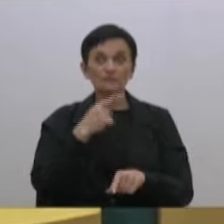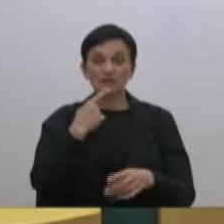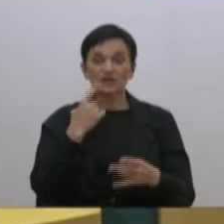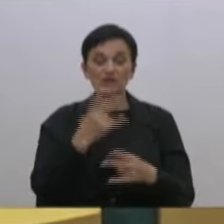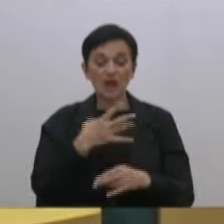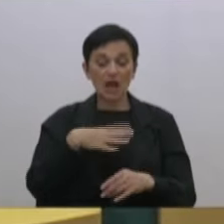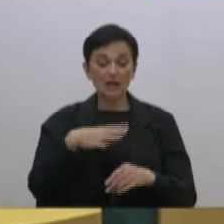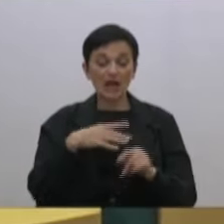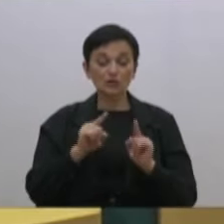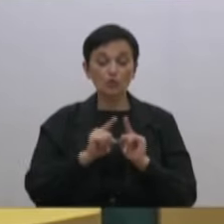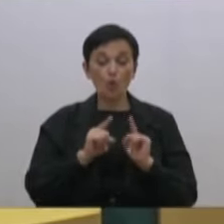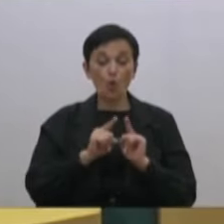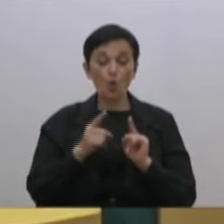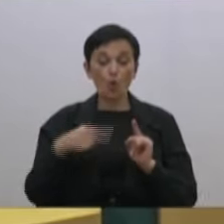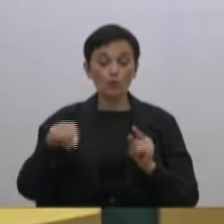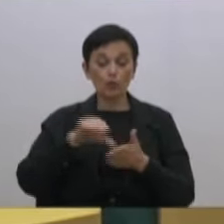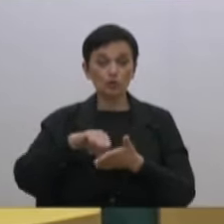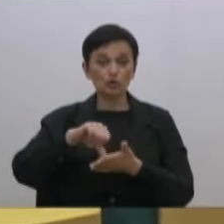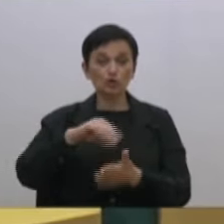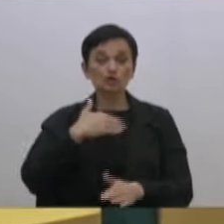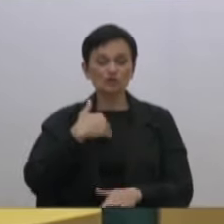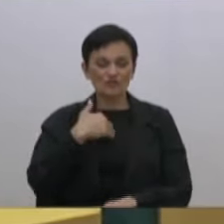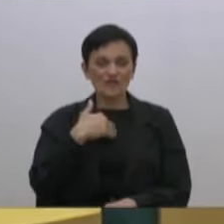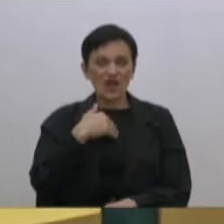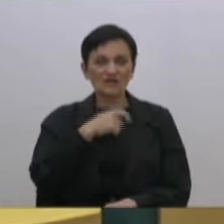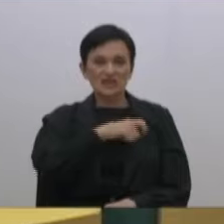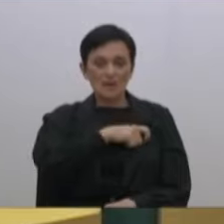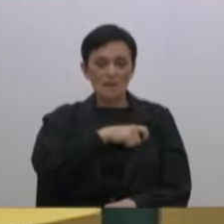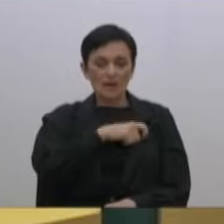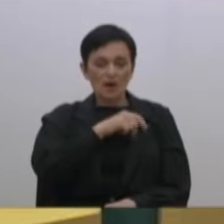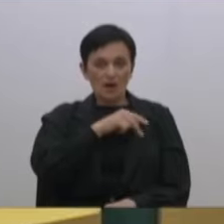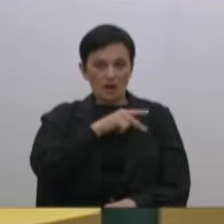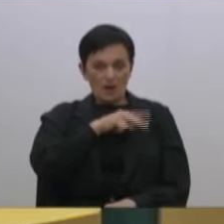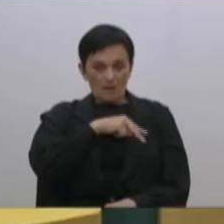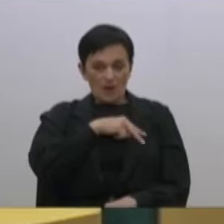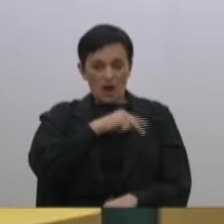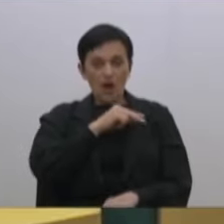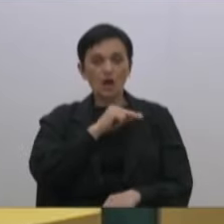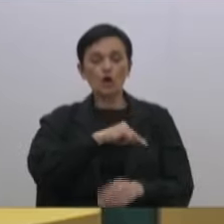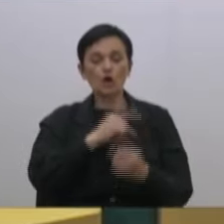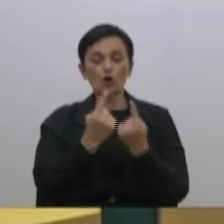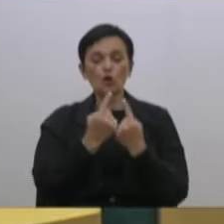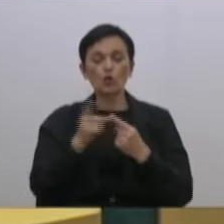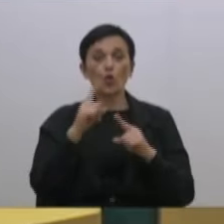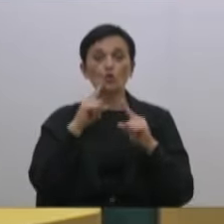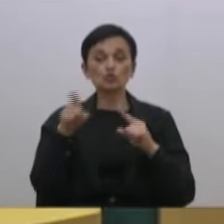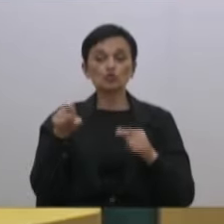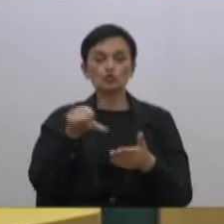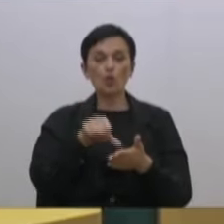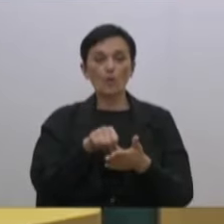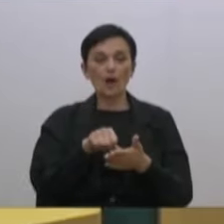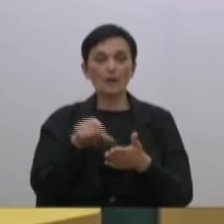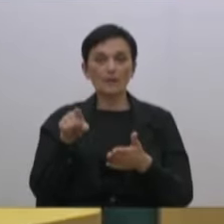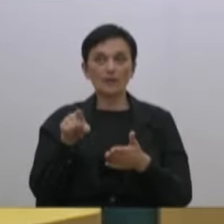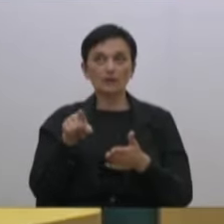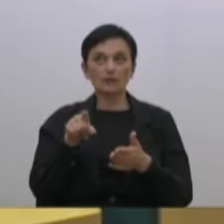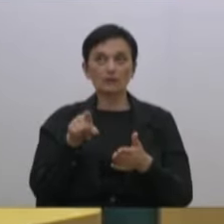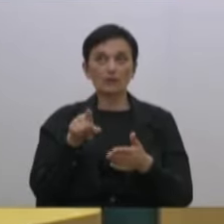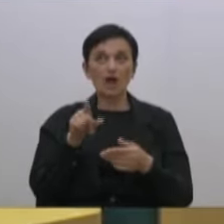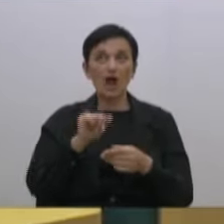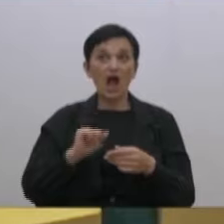ქართული ოპოზიციის წარმომადგენლებმა, ჩვენი პარლამენტარმა კოლეგებმა, რომლებიც ამ სხდომას ესწრებოდნენ, იქ ხო ისე ხო გადაეფარნენ